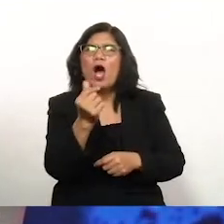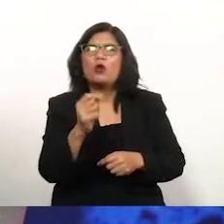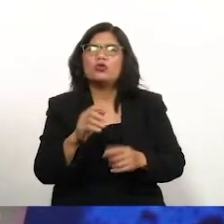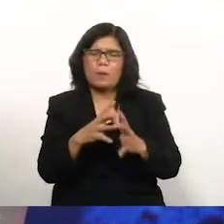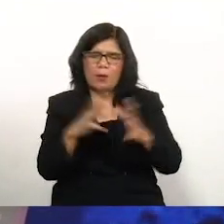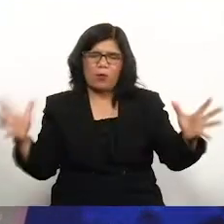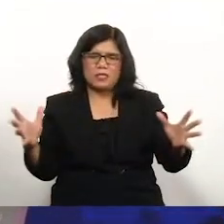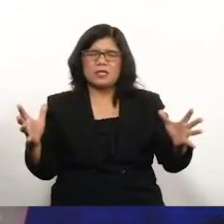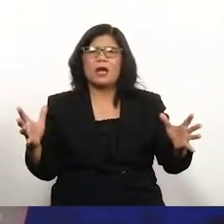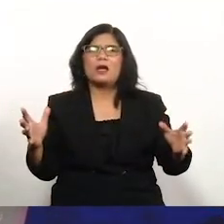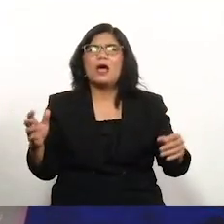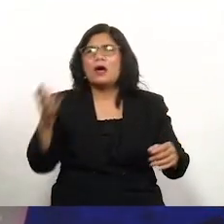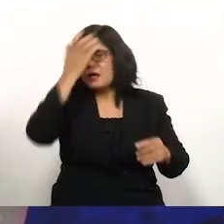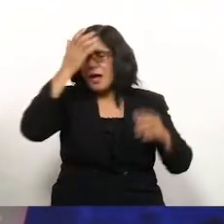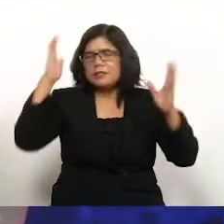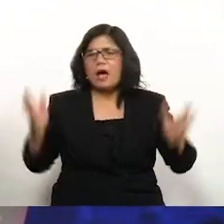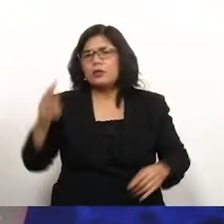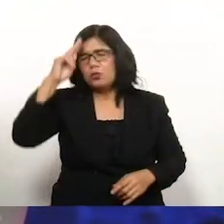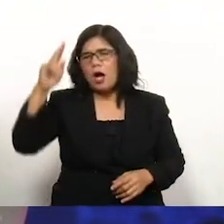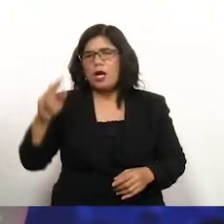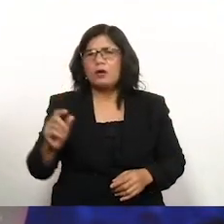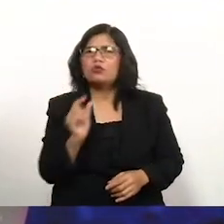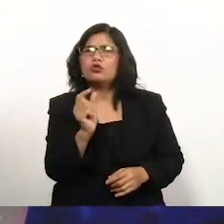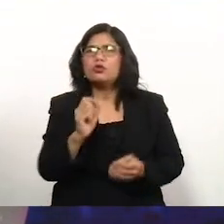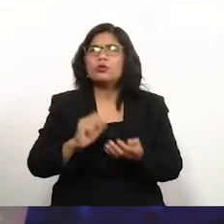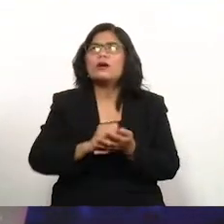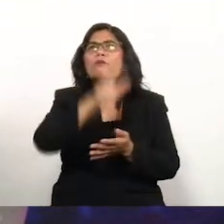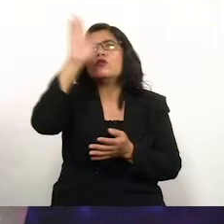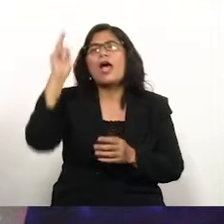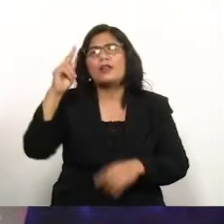uang untuk bekerja keras bagi kemuliaan Tuhan